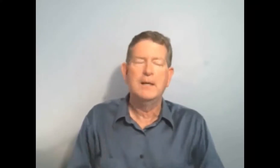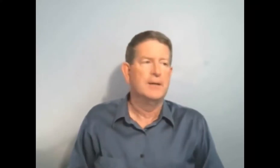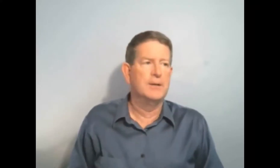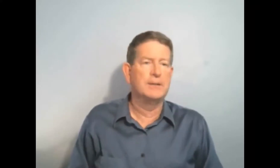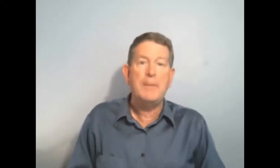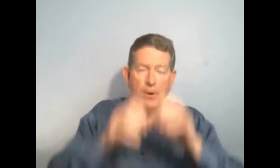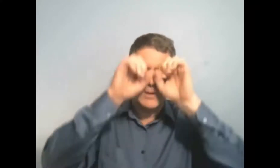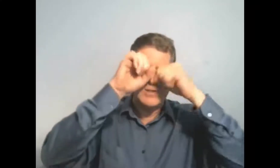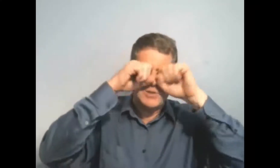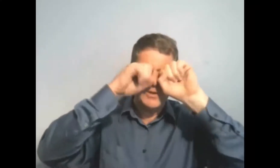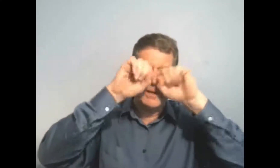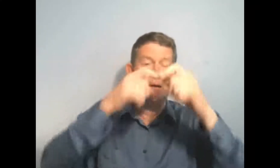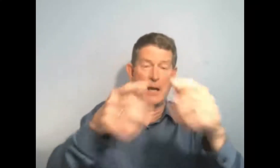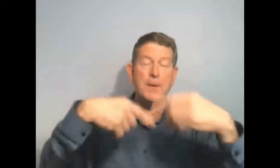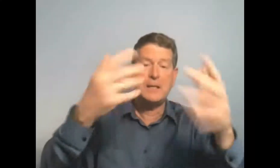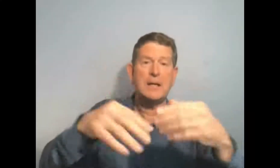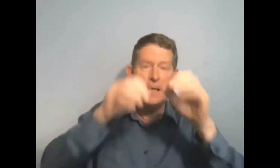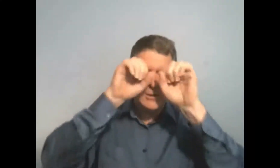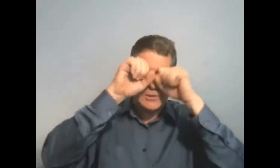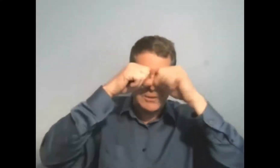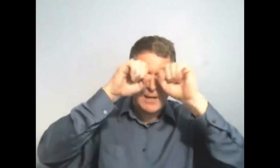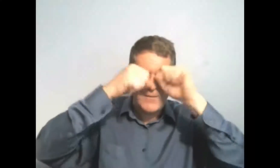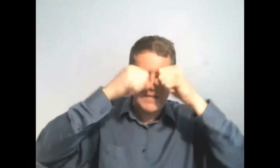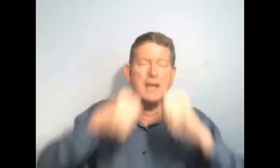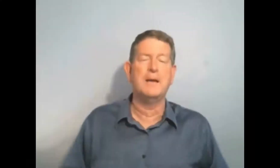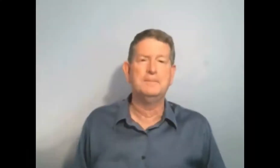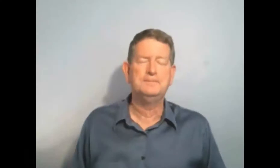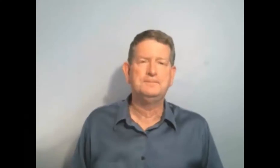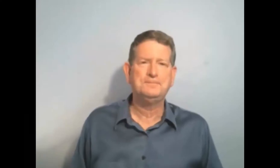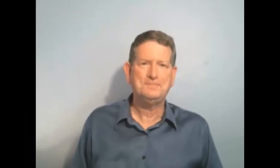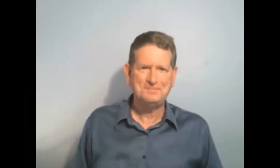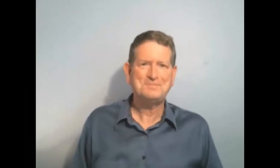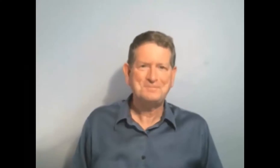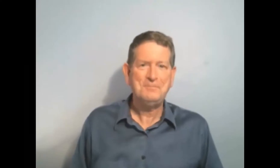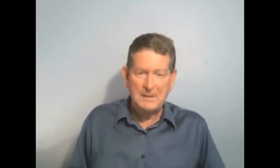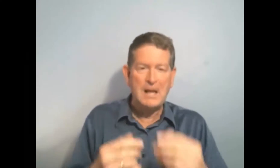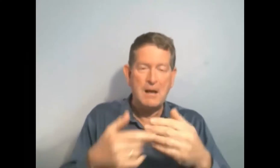verbes? D'abord, répétez, se réveiller.